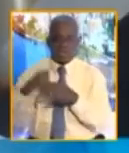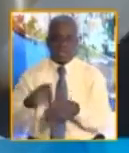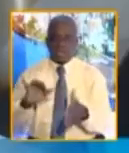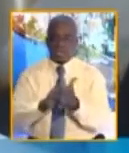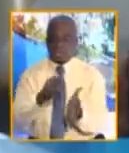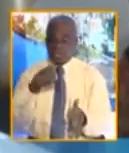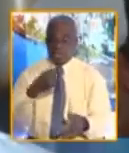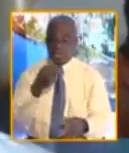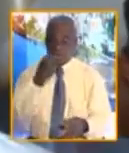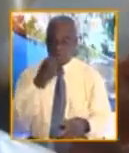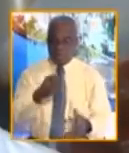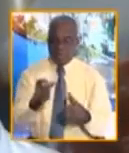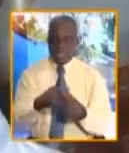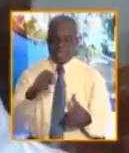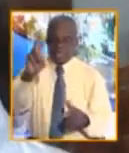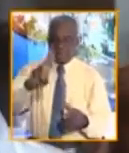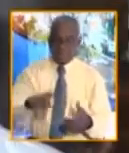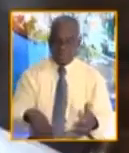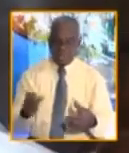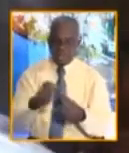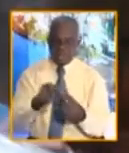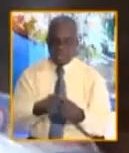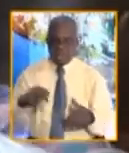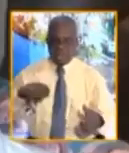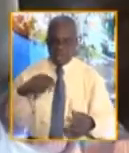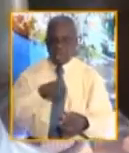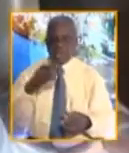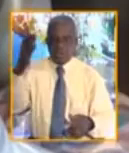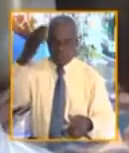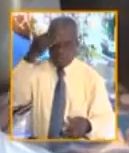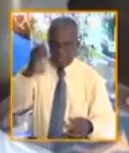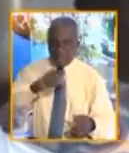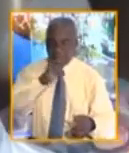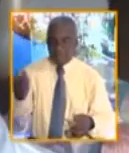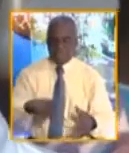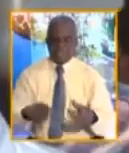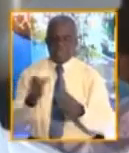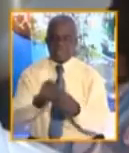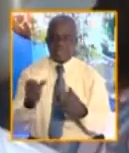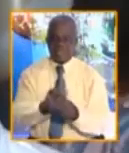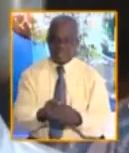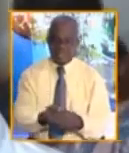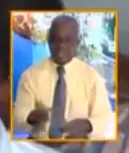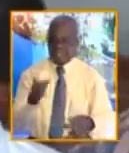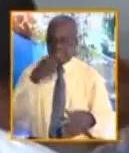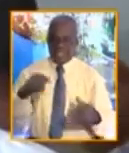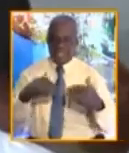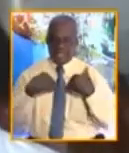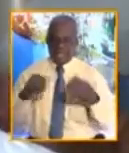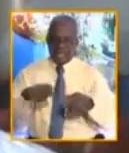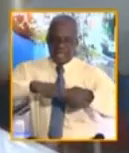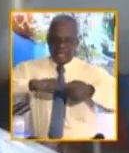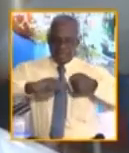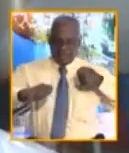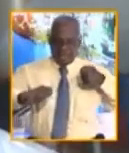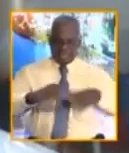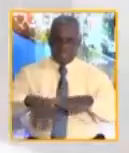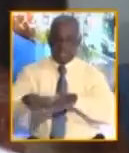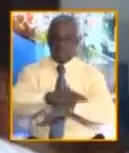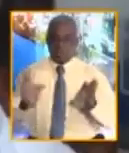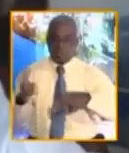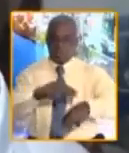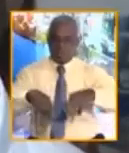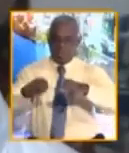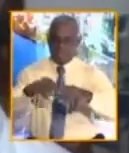nous avons été convaincus qu'il n'y a pas de riz qui contient des plastiques sur le marché en Côte